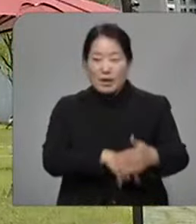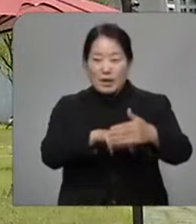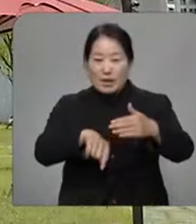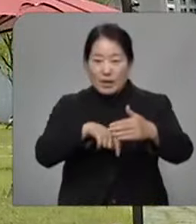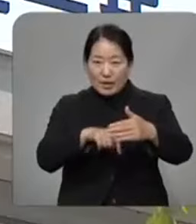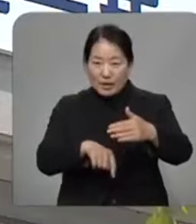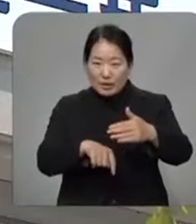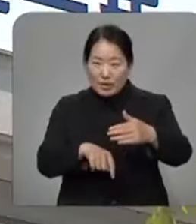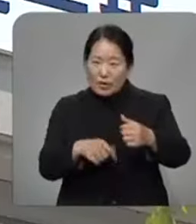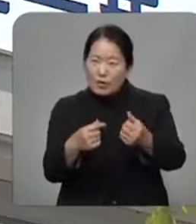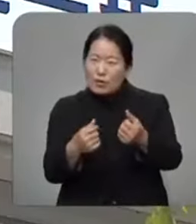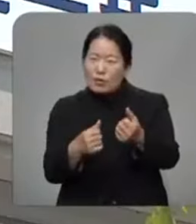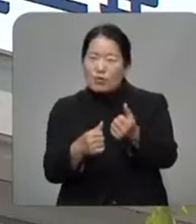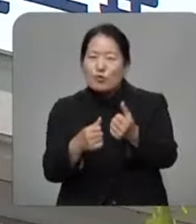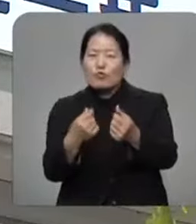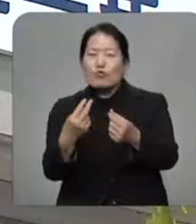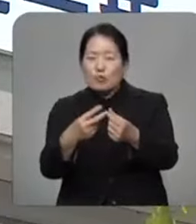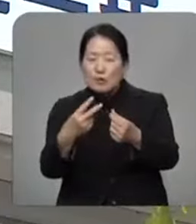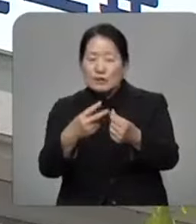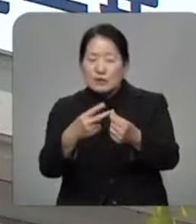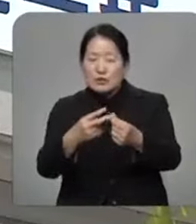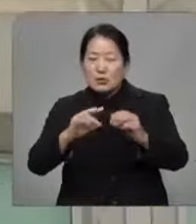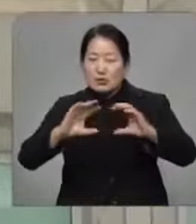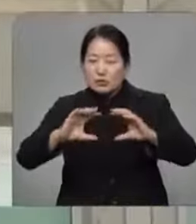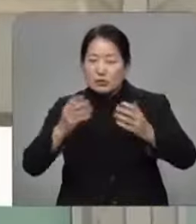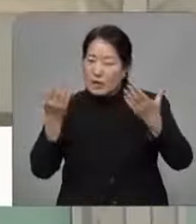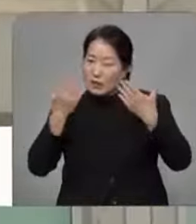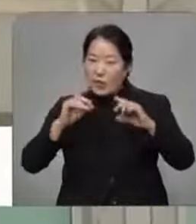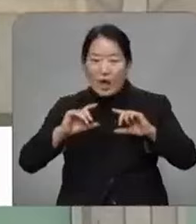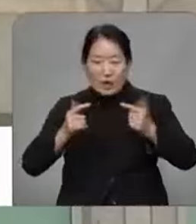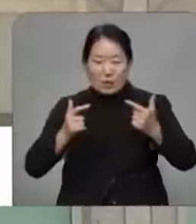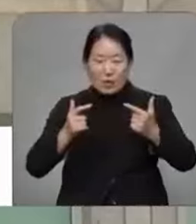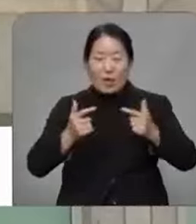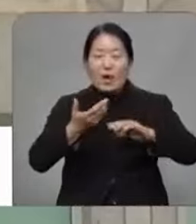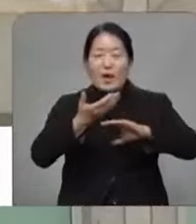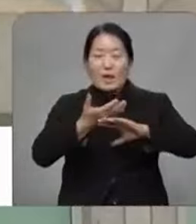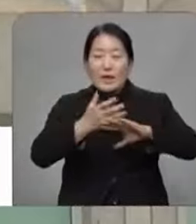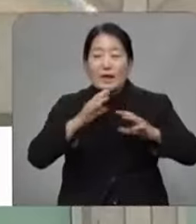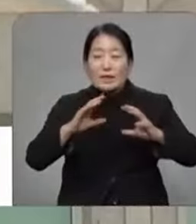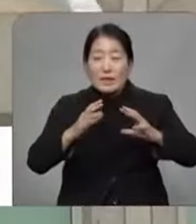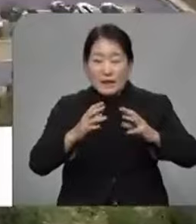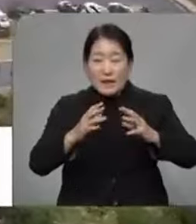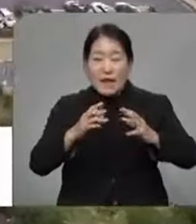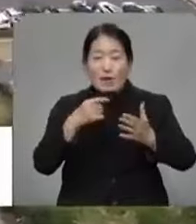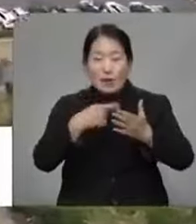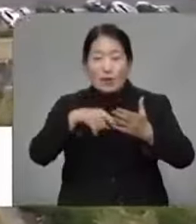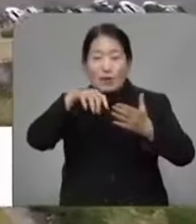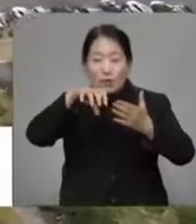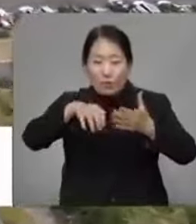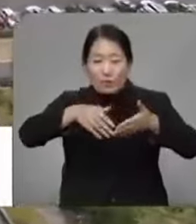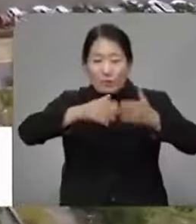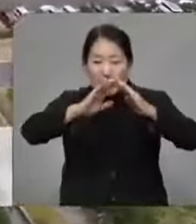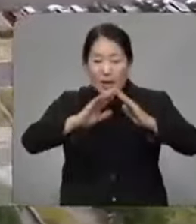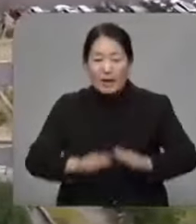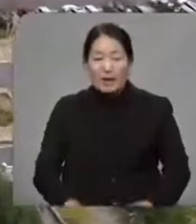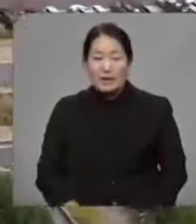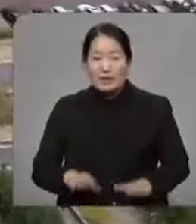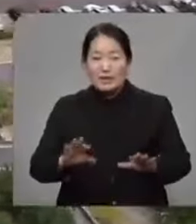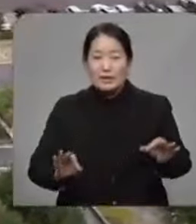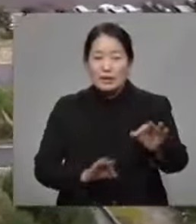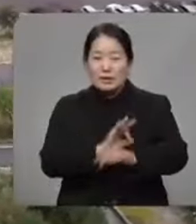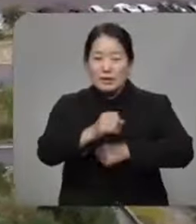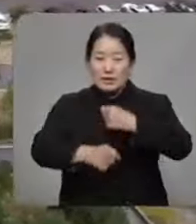선책 검토하고 있습니다 제가 아닌교 는 방입니다 지금은 경제자유